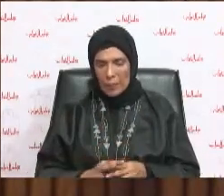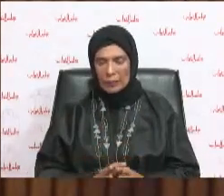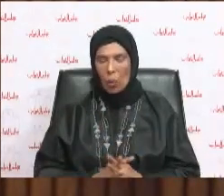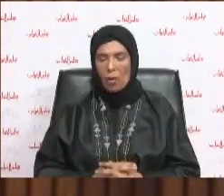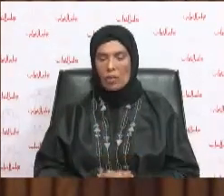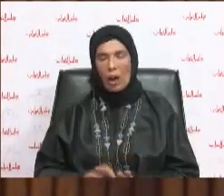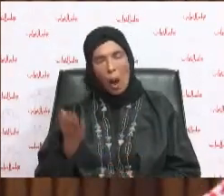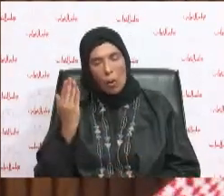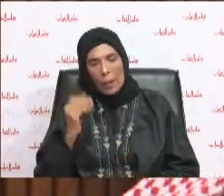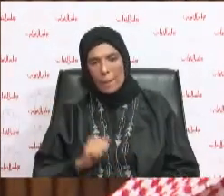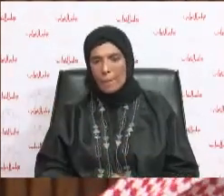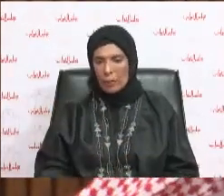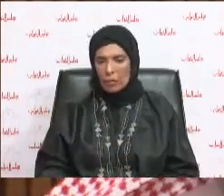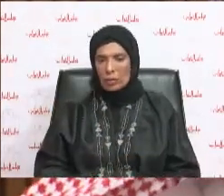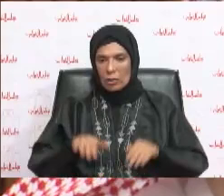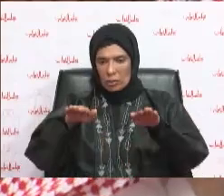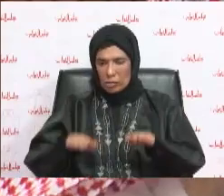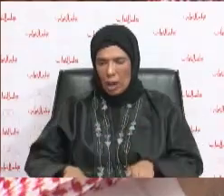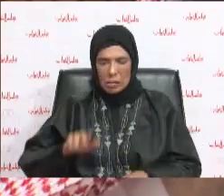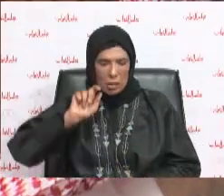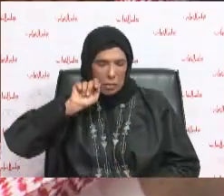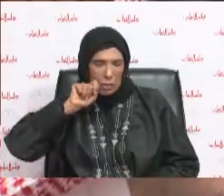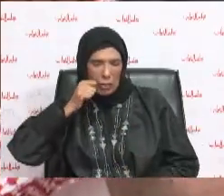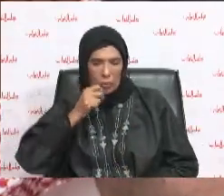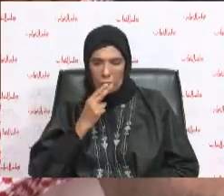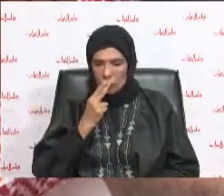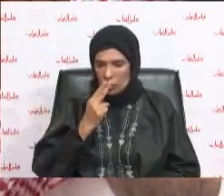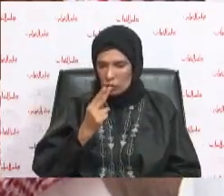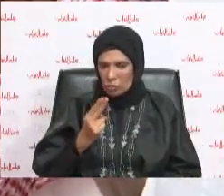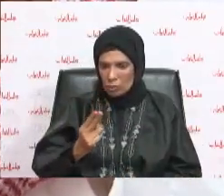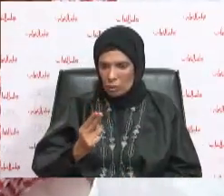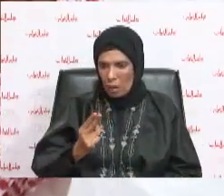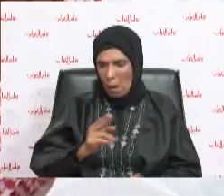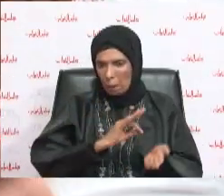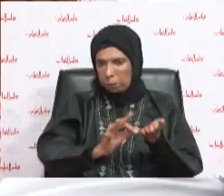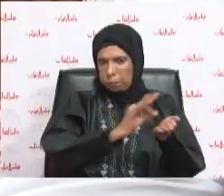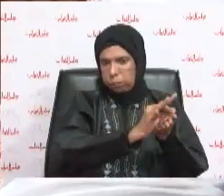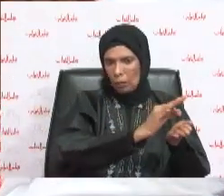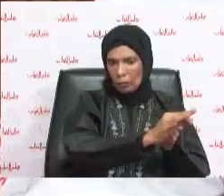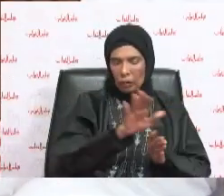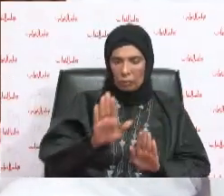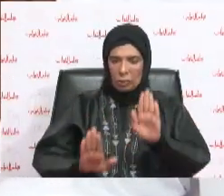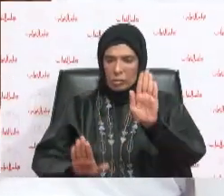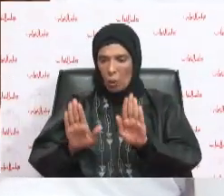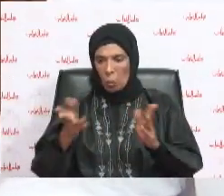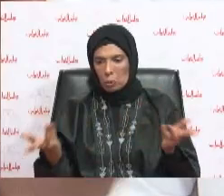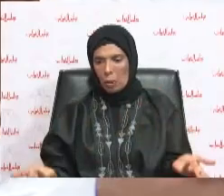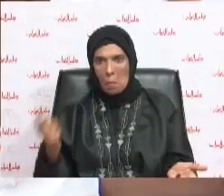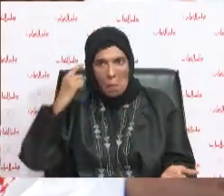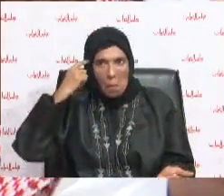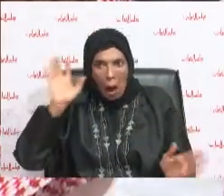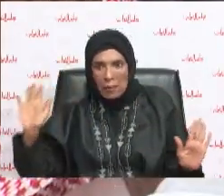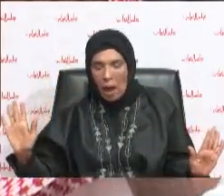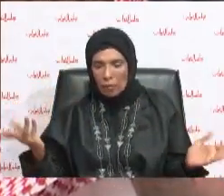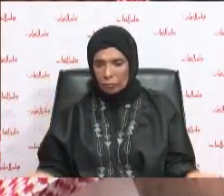الرئيس، أما تصير جلسة سرية ونشوف الآيباد كل شيء تمحى فيه، تعال صوت على فراغ وطلع